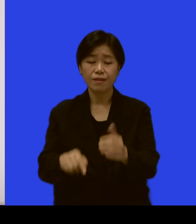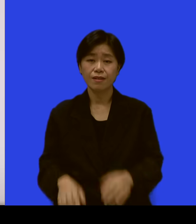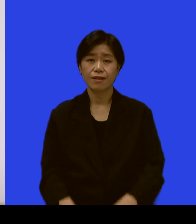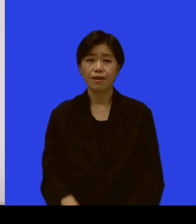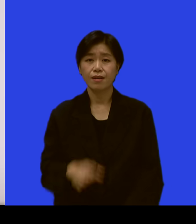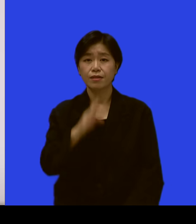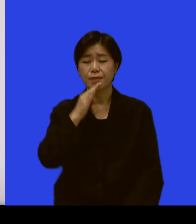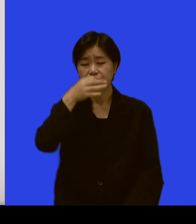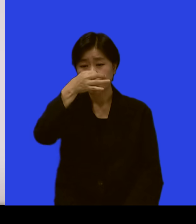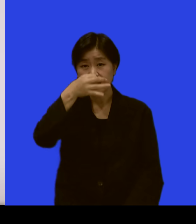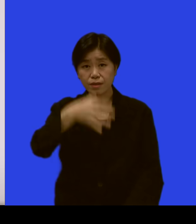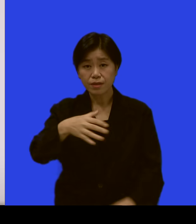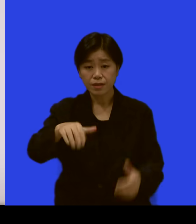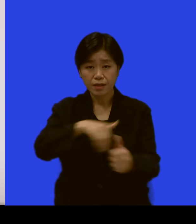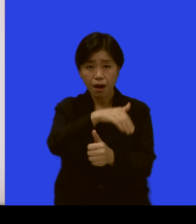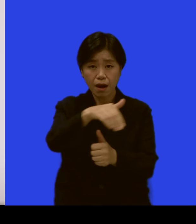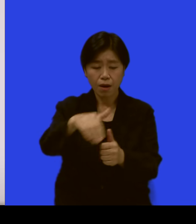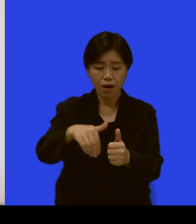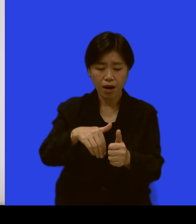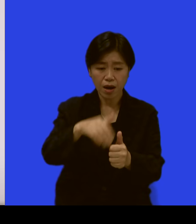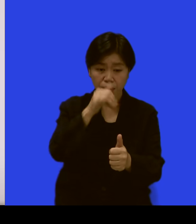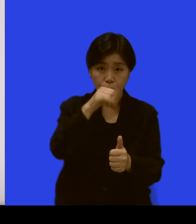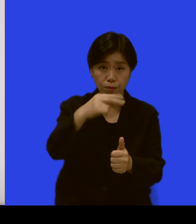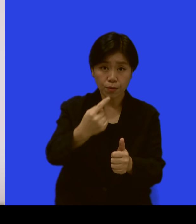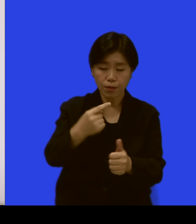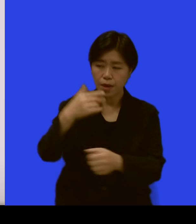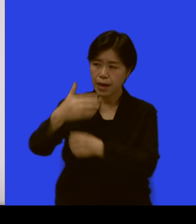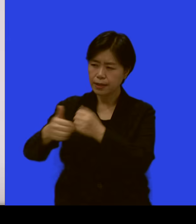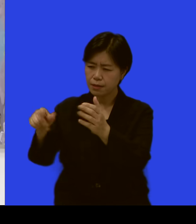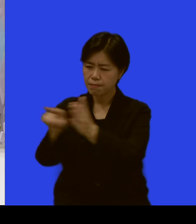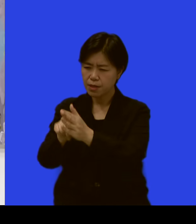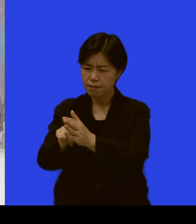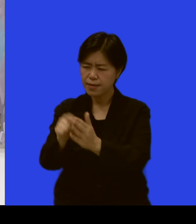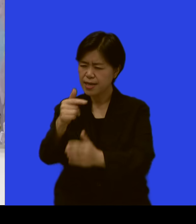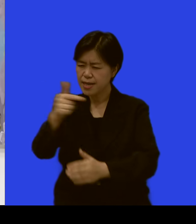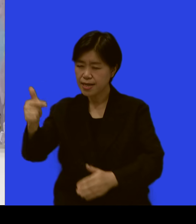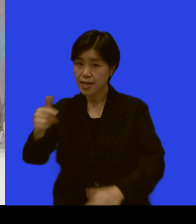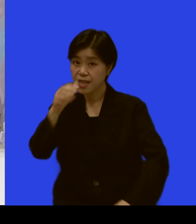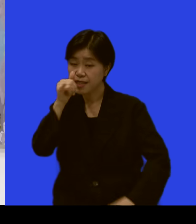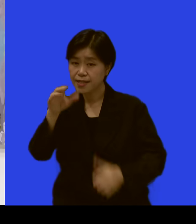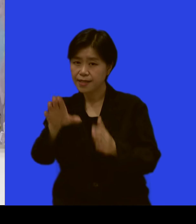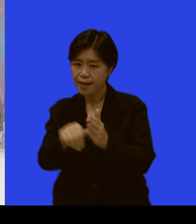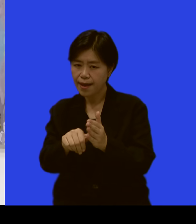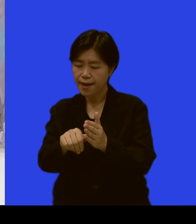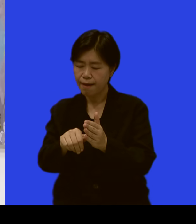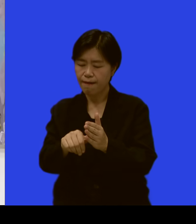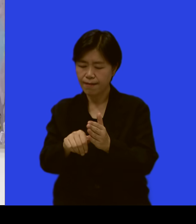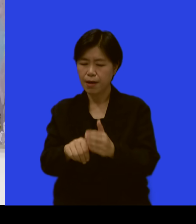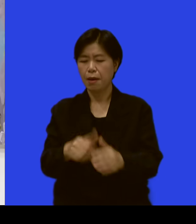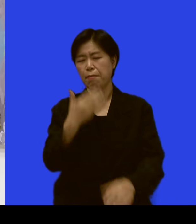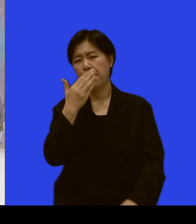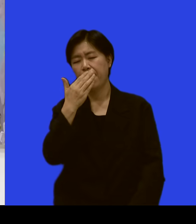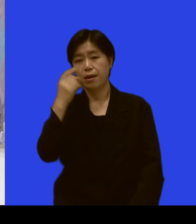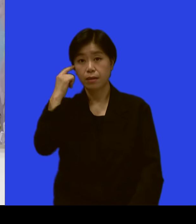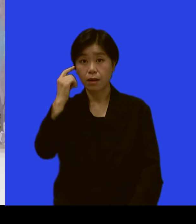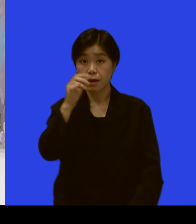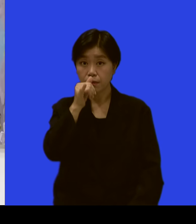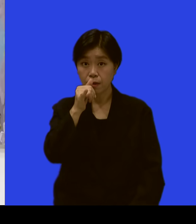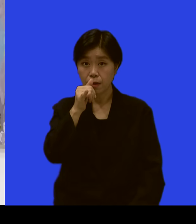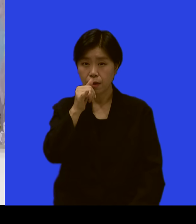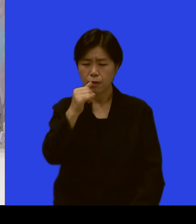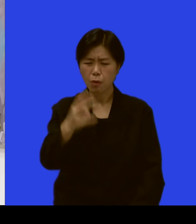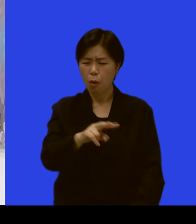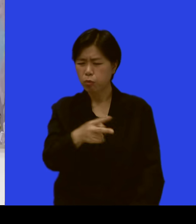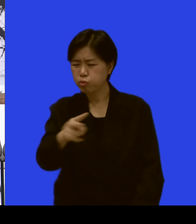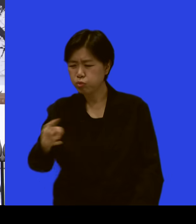힘든 순간들이 또 해결됐다가 또 그러다가 어떤 상황 문제 만나면 또 못 믿었다가 믿는 척 했다가 이거의